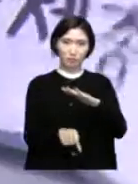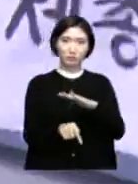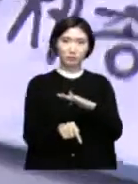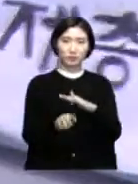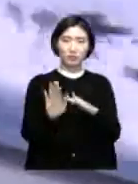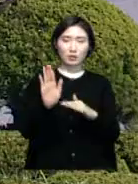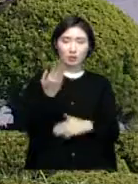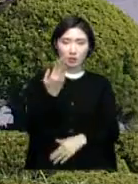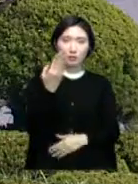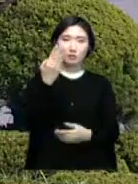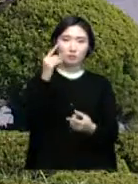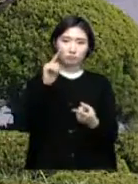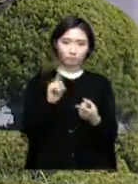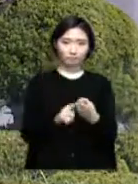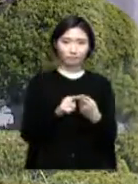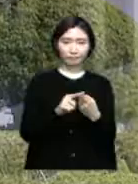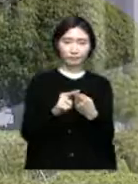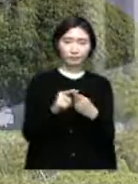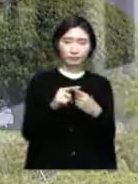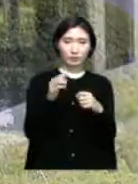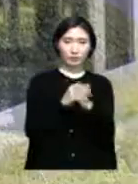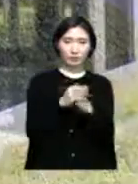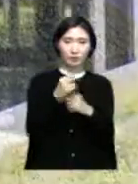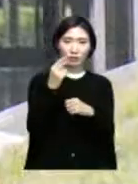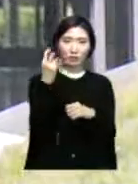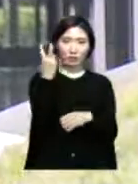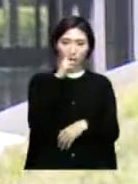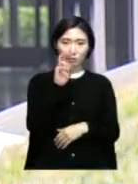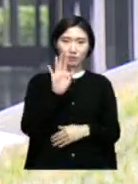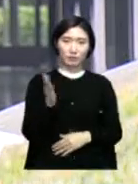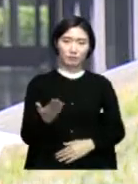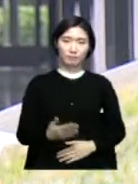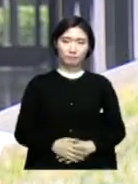있습니다 드라이브 서울 경기 케이블 tv 김국 입니다